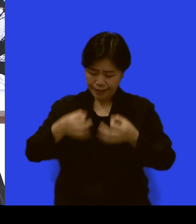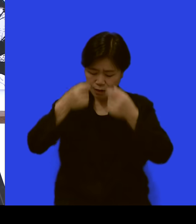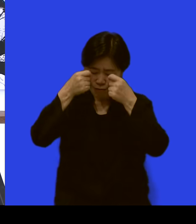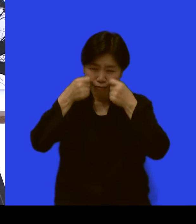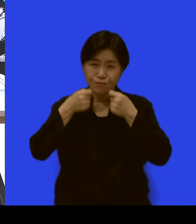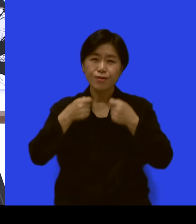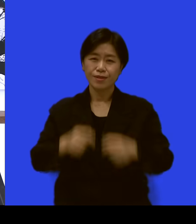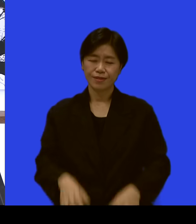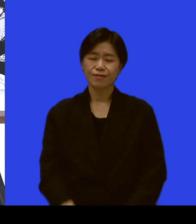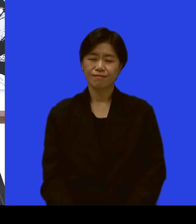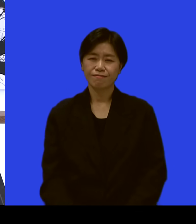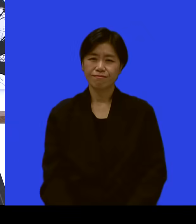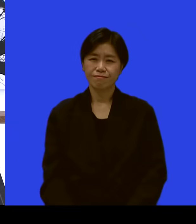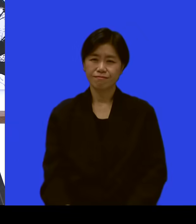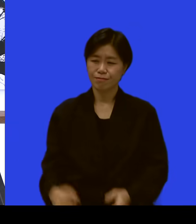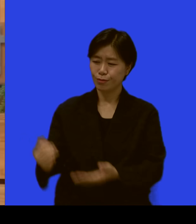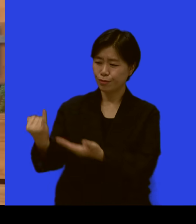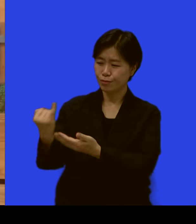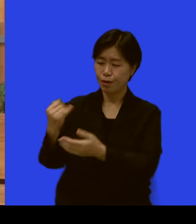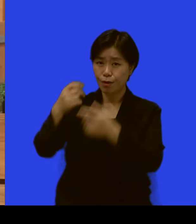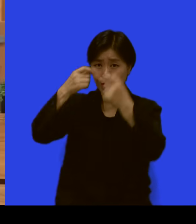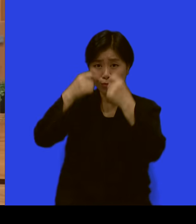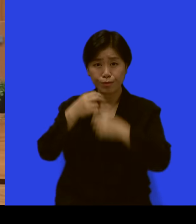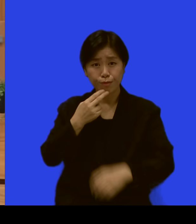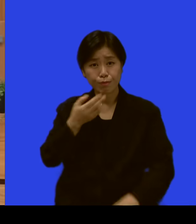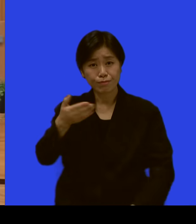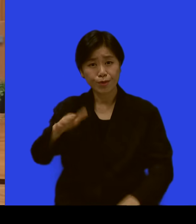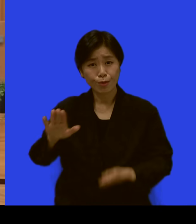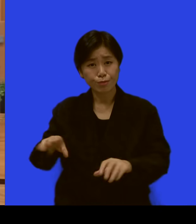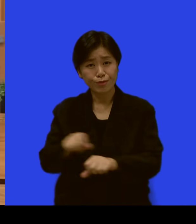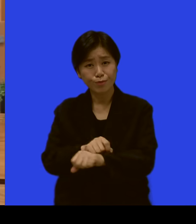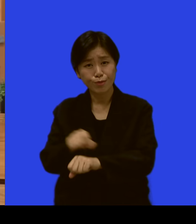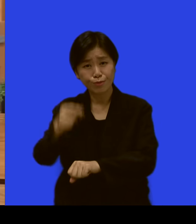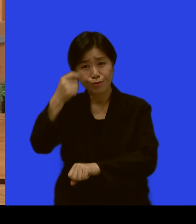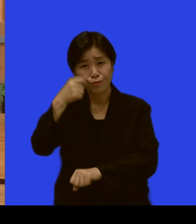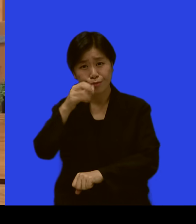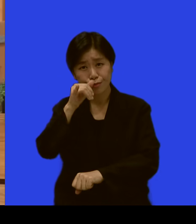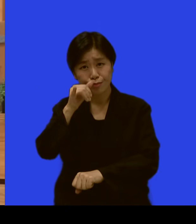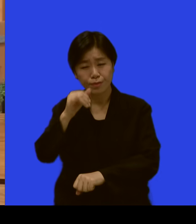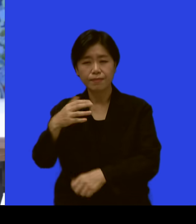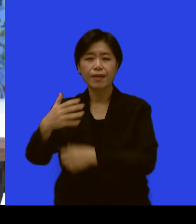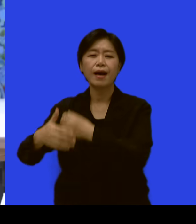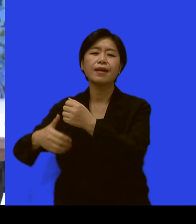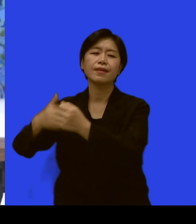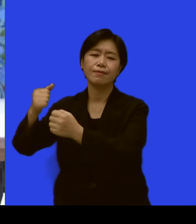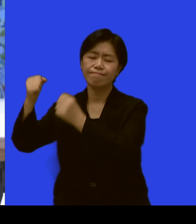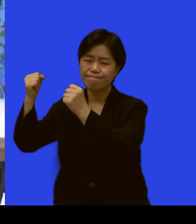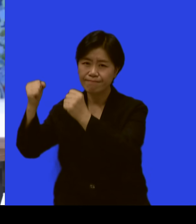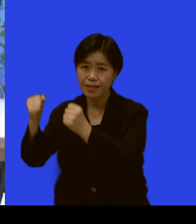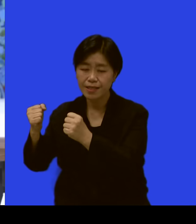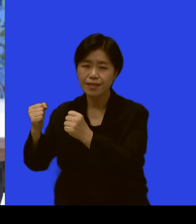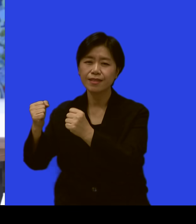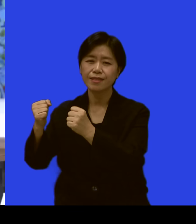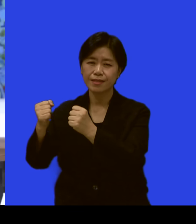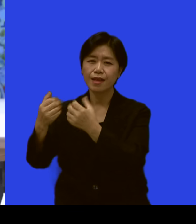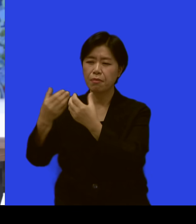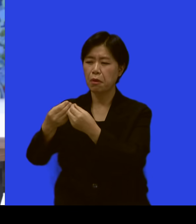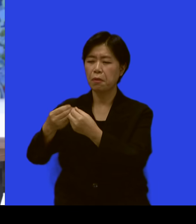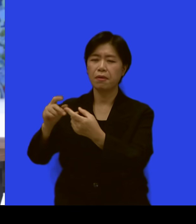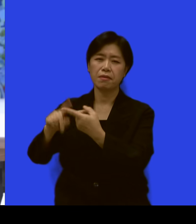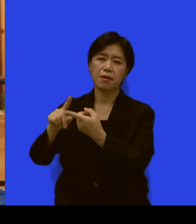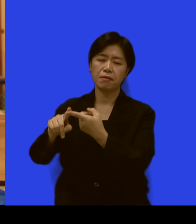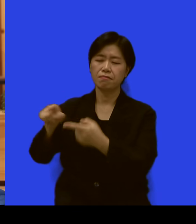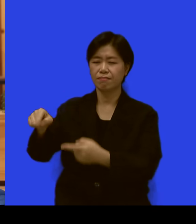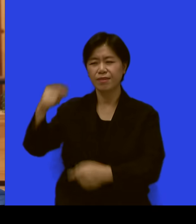이렇게 잘 안 오는데. 오늘은 왜 이렇게 눈물이 나는지 모르겠어요. 하나님의 존재 이야기에 항상 그렇구나. 터지더라고요. 항상.